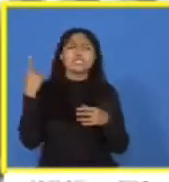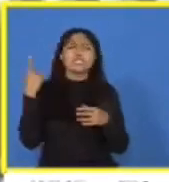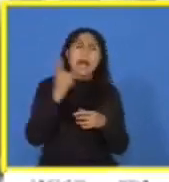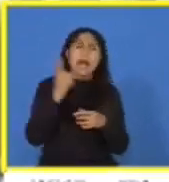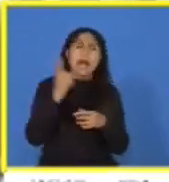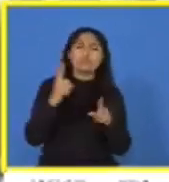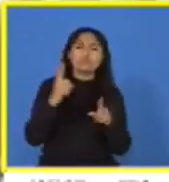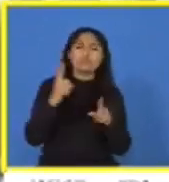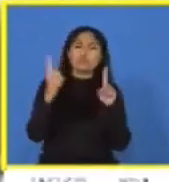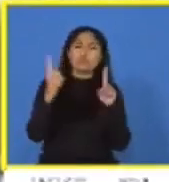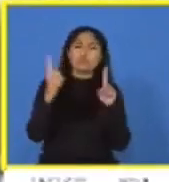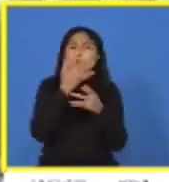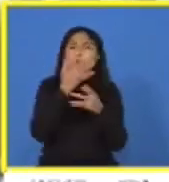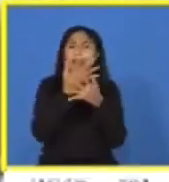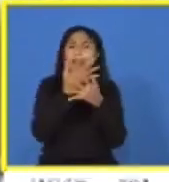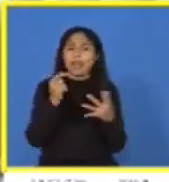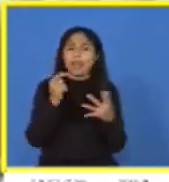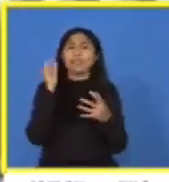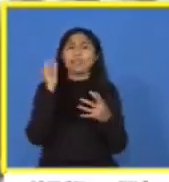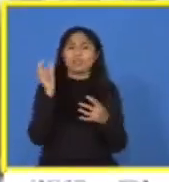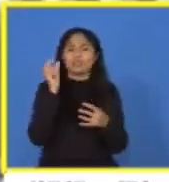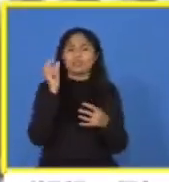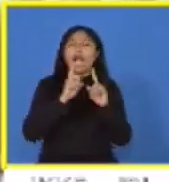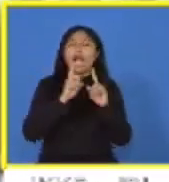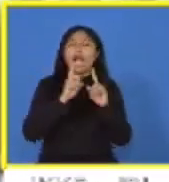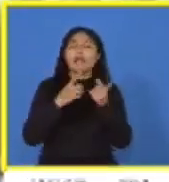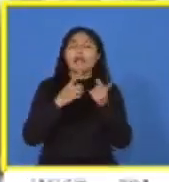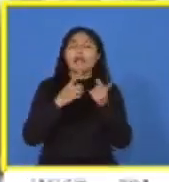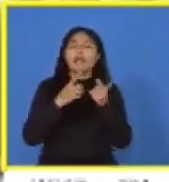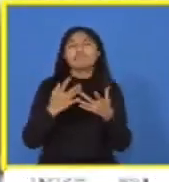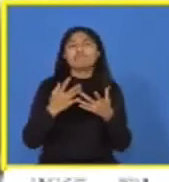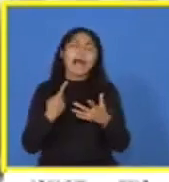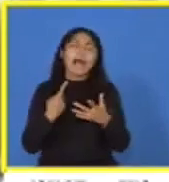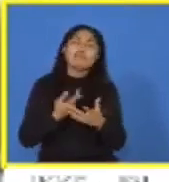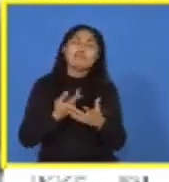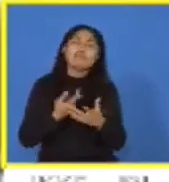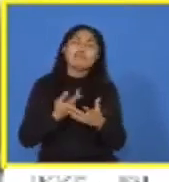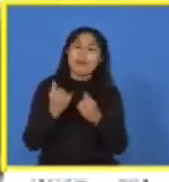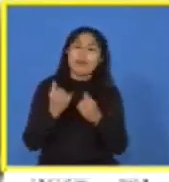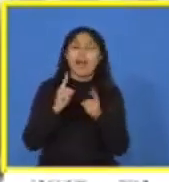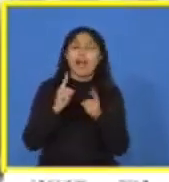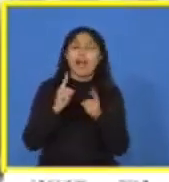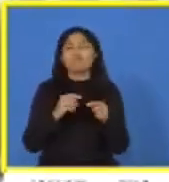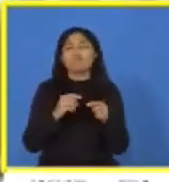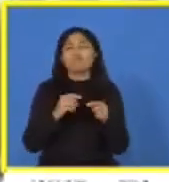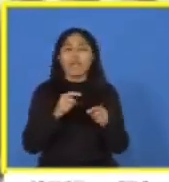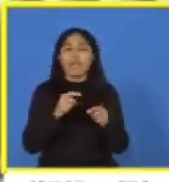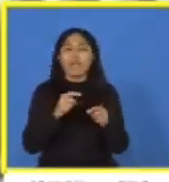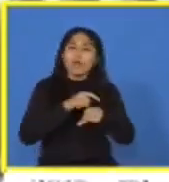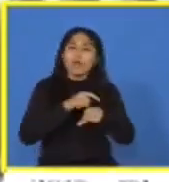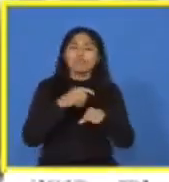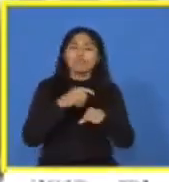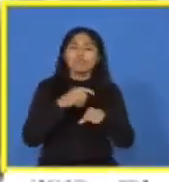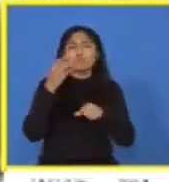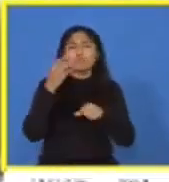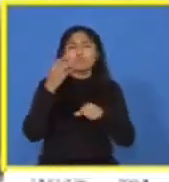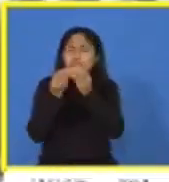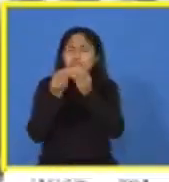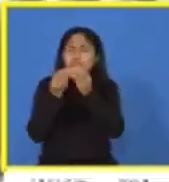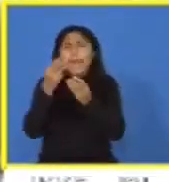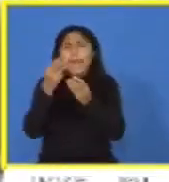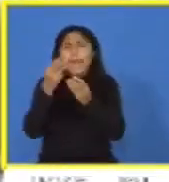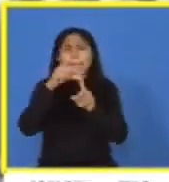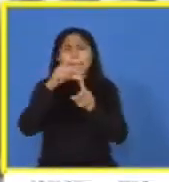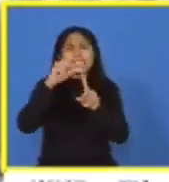umum. Tentunya kita berharap ketika tiba saatnya, tentunya dari perhitungan-perhitungan epidemiologi dan